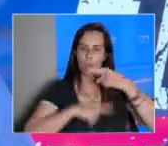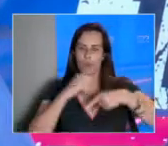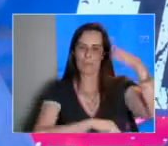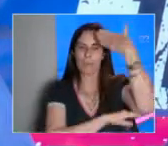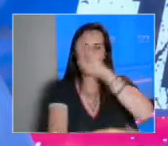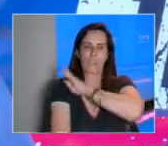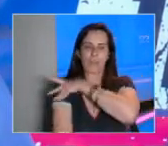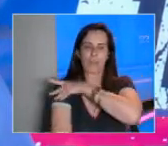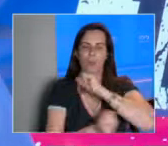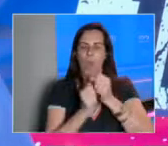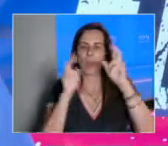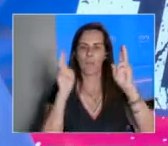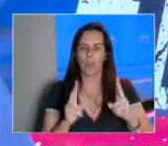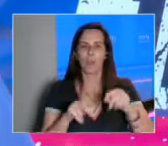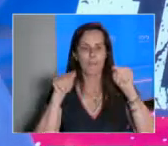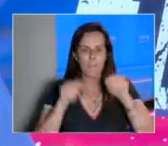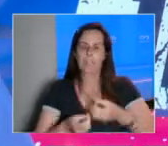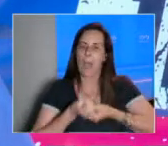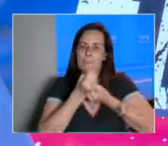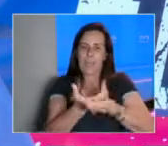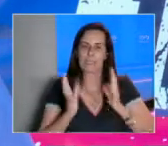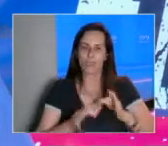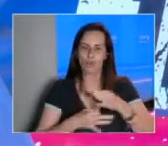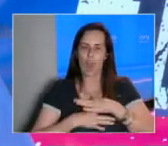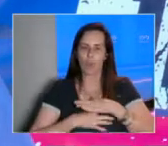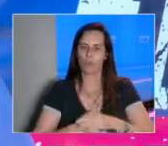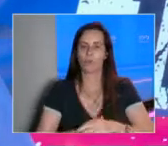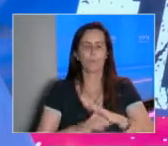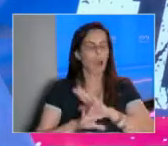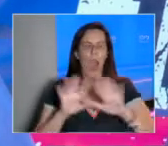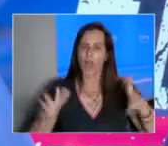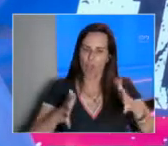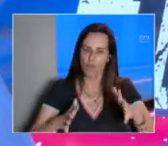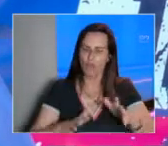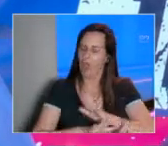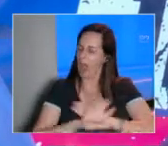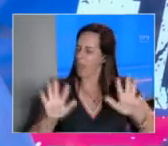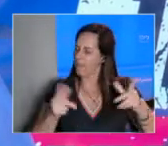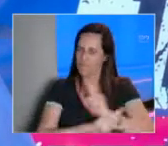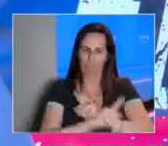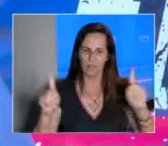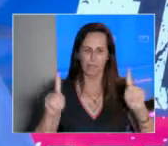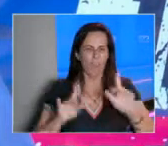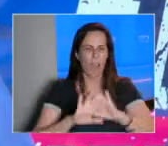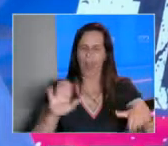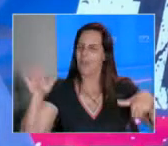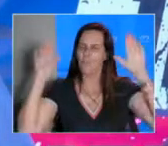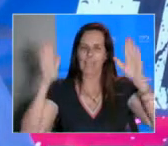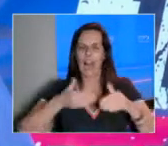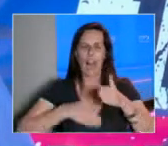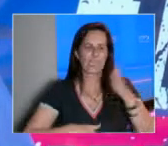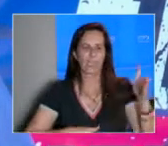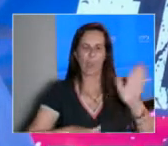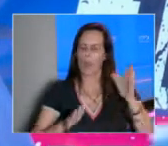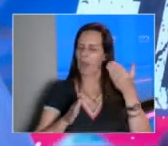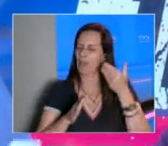מדינה פלסטינית או של הקפאה. וזה המסר שלנו. אל תחשוש, אל תפחד, אל תיכנע לשמאל, אל